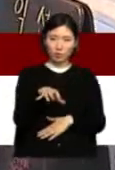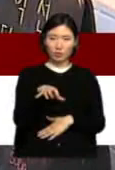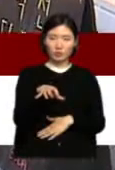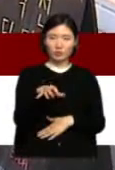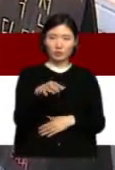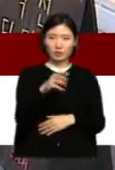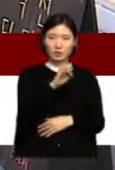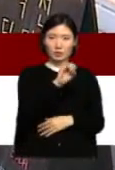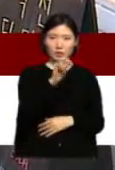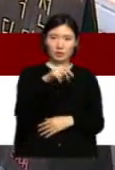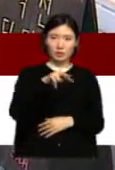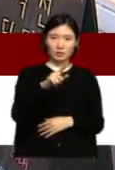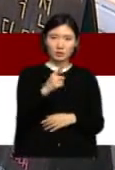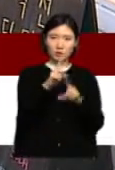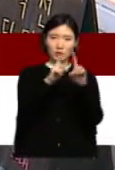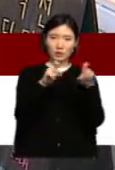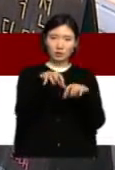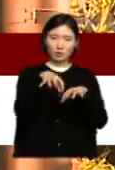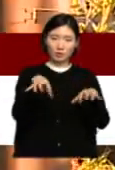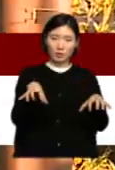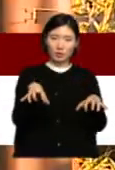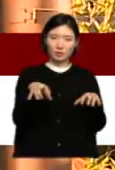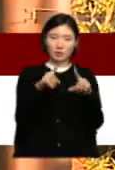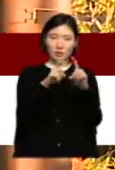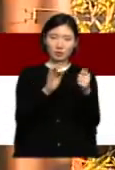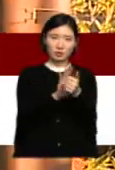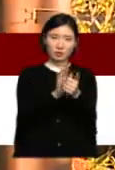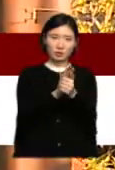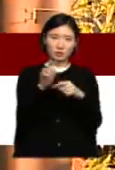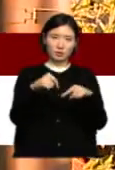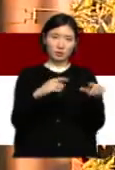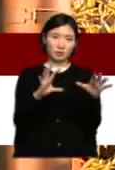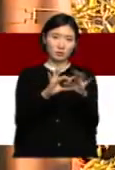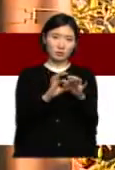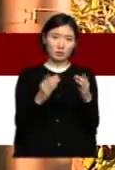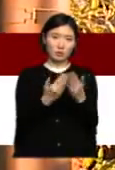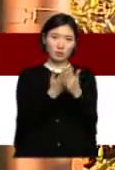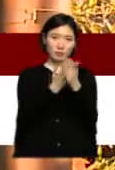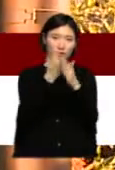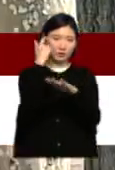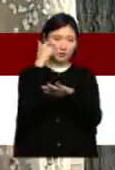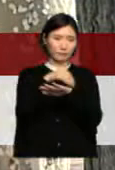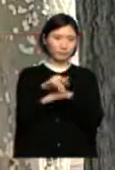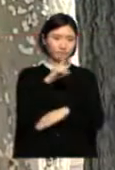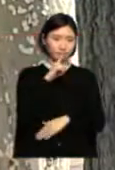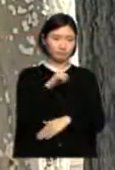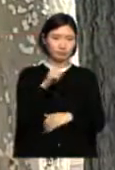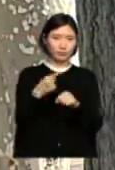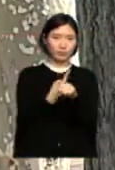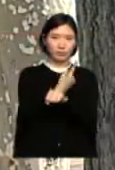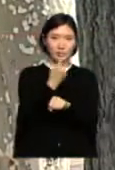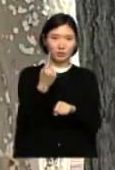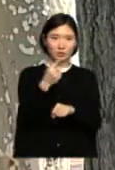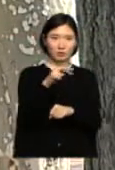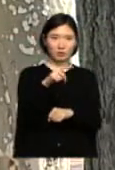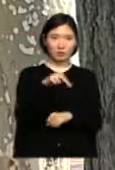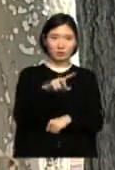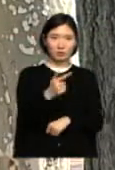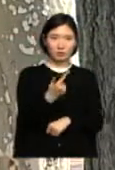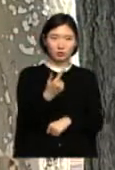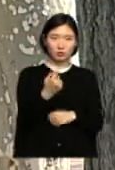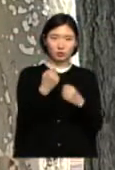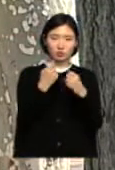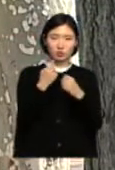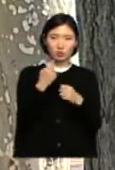있는 익선동 한옥마을도 한옥 지원 정책 등을 통해 개발해 나가겠다는 계획입니다. 이외에도 서순 낙길에 공예